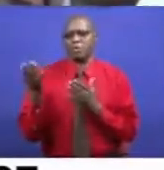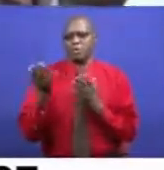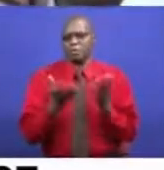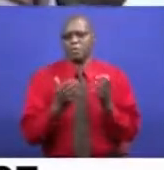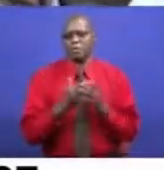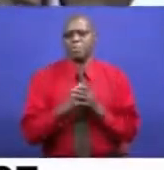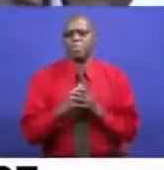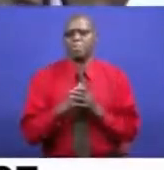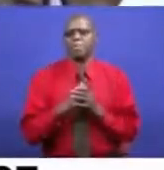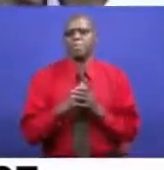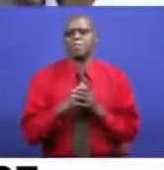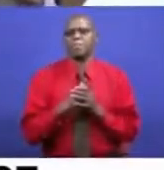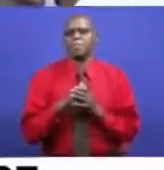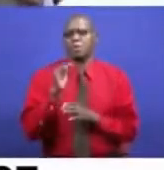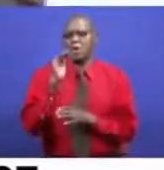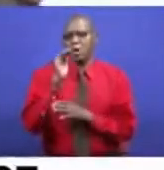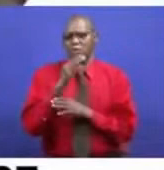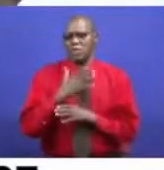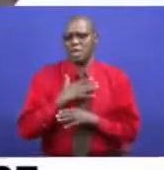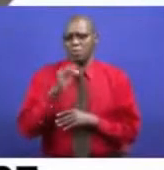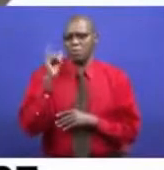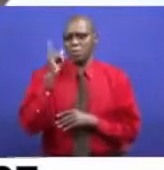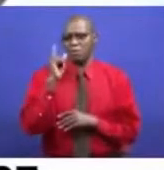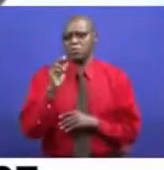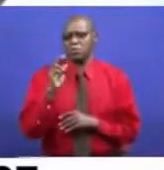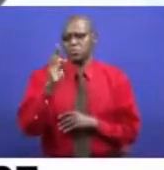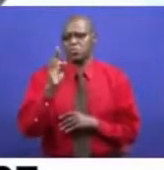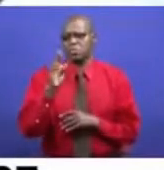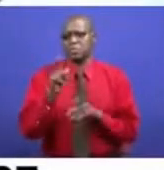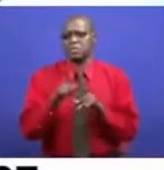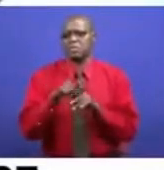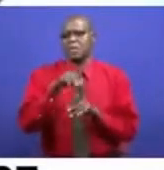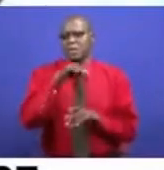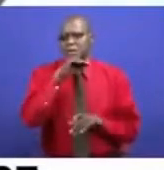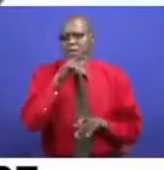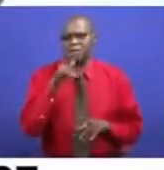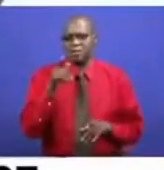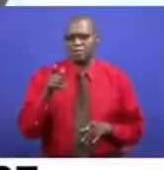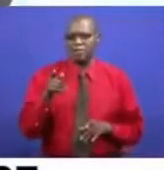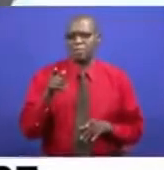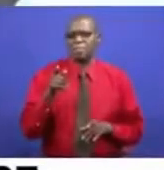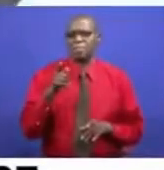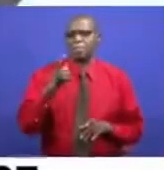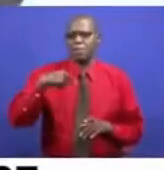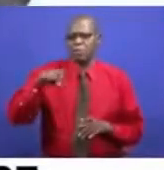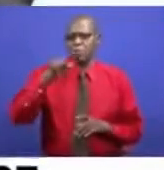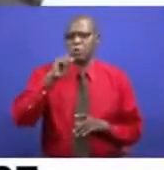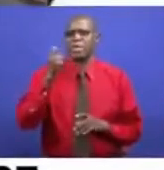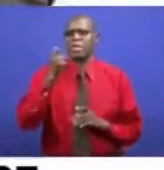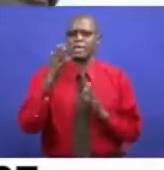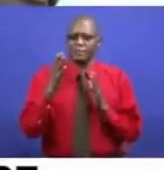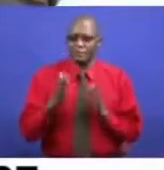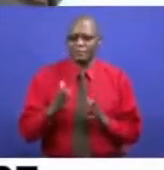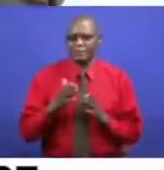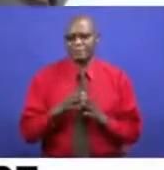Tunaomba president wetu Uhuru Kenyatta na Raila Amolo Odinga. Sisi ni wa Kenya, sisi ni wa